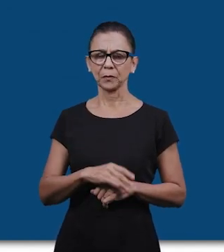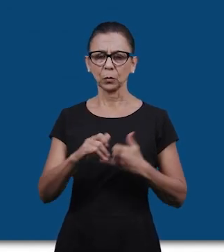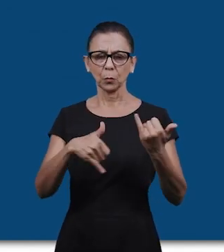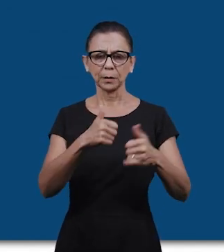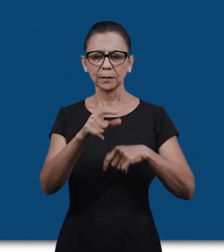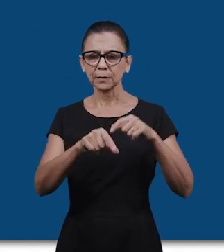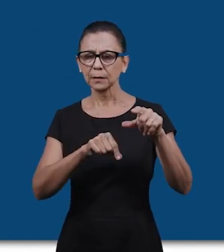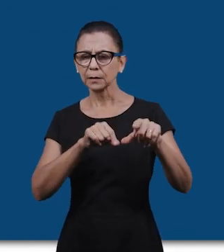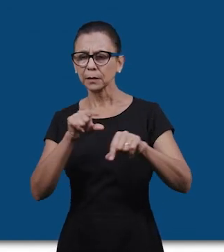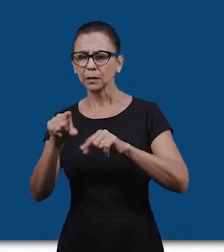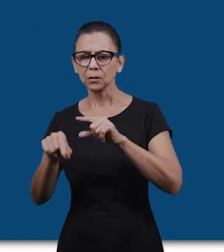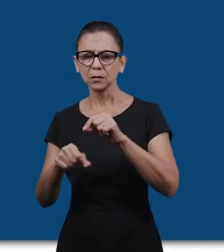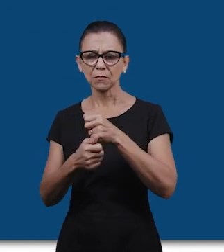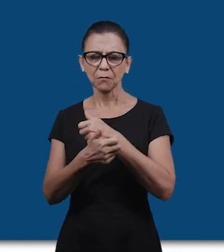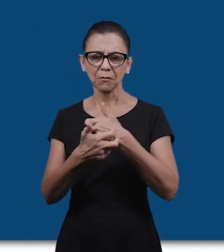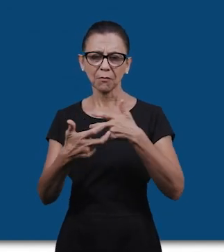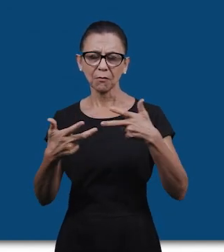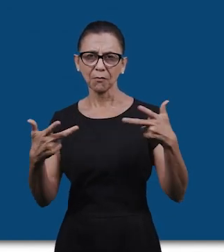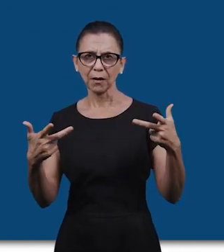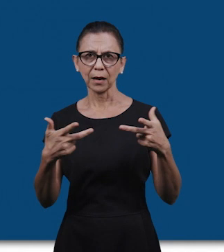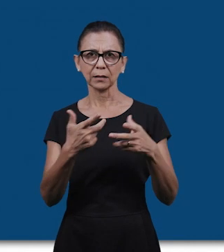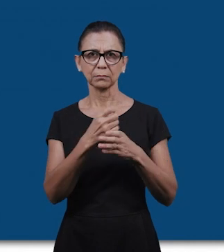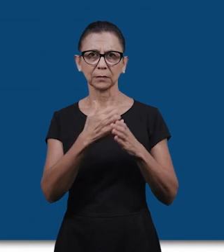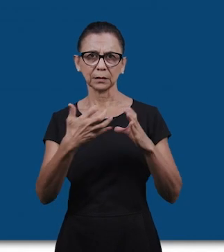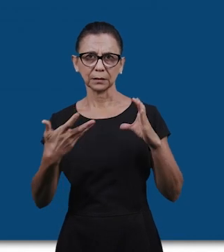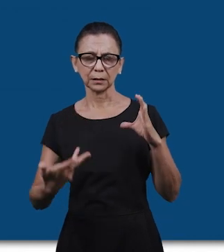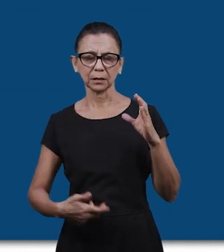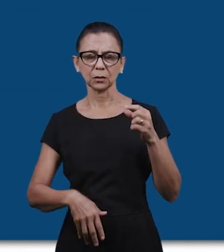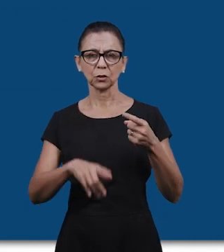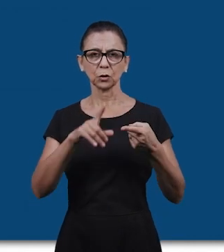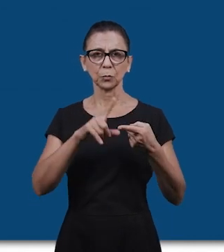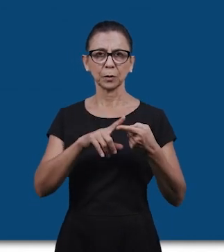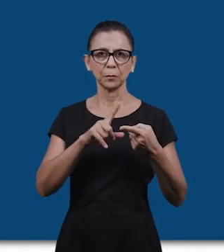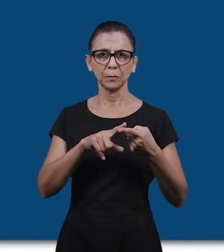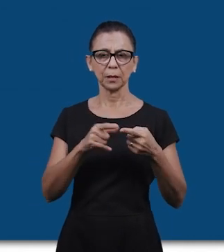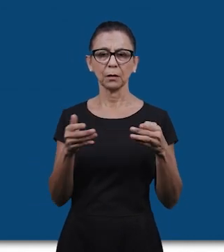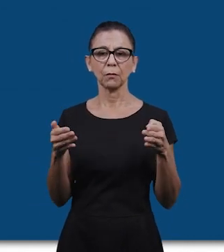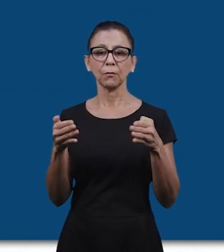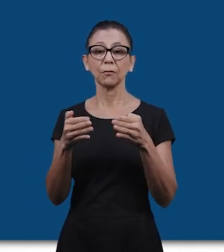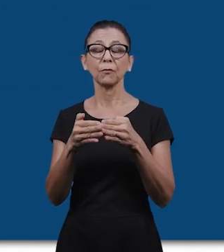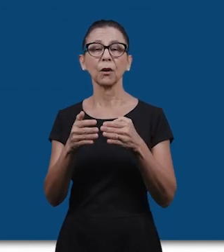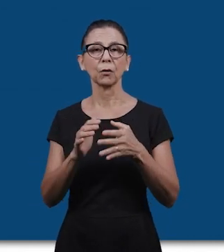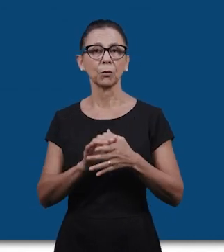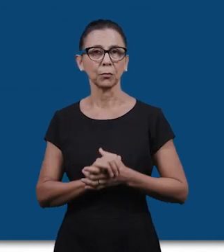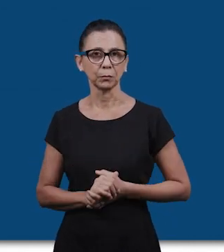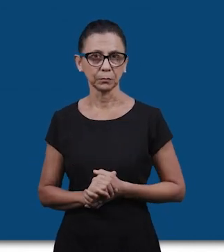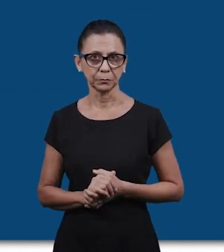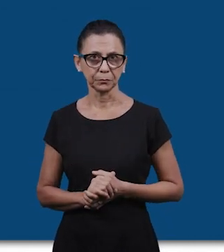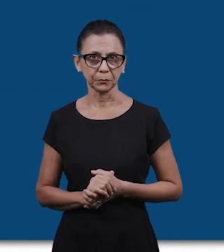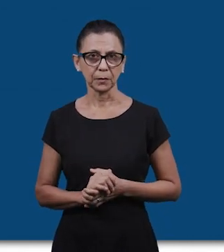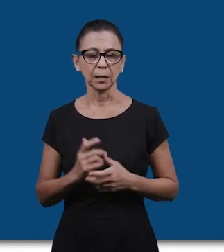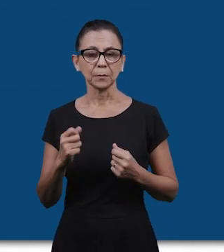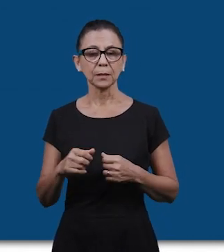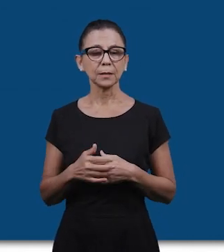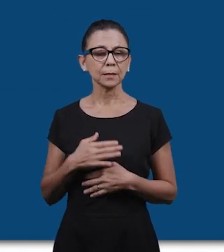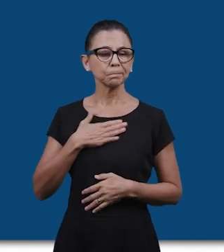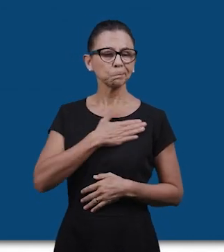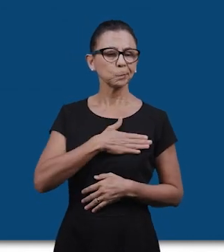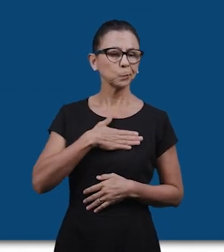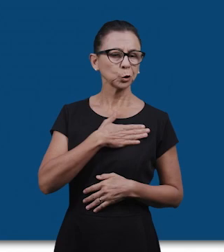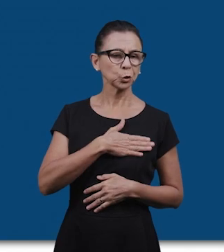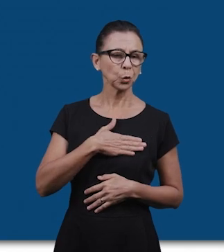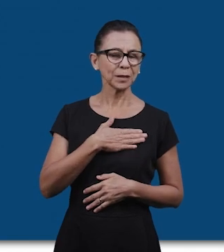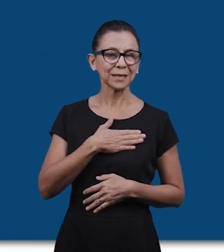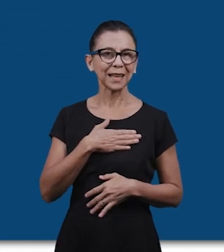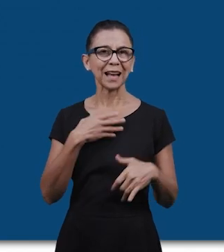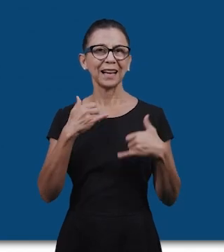de l'enfant sont contemplés? La sélection des jeux, des jouets, est faite en